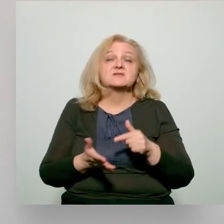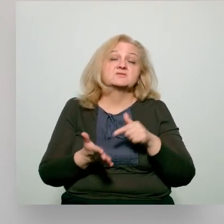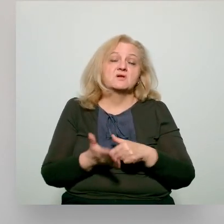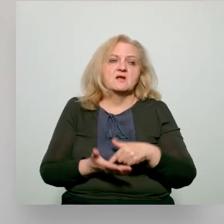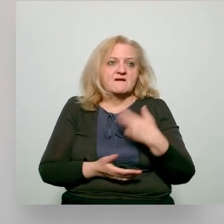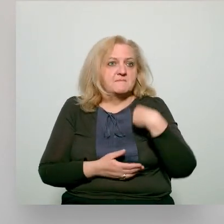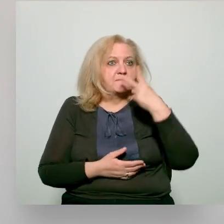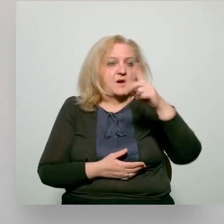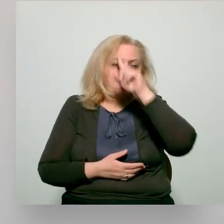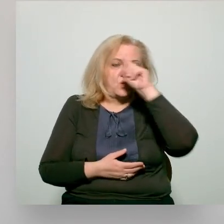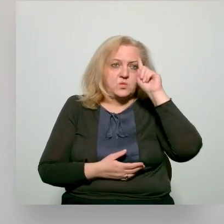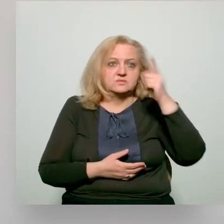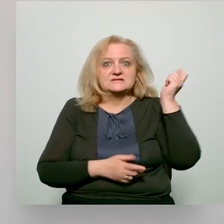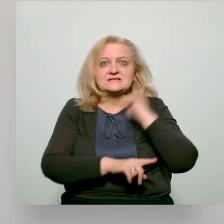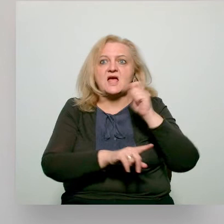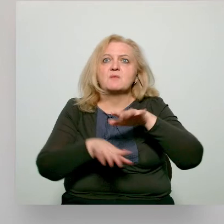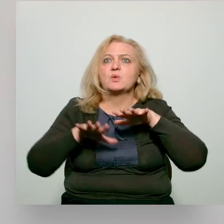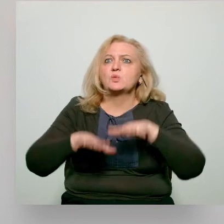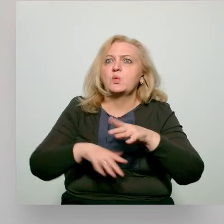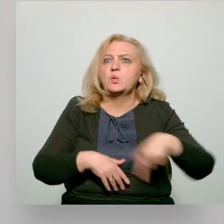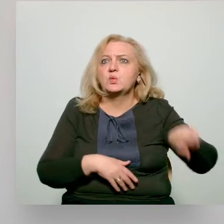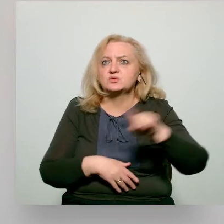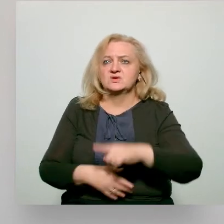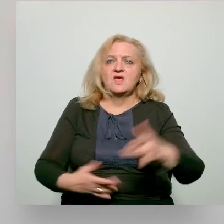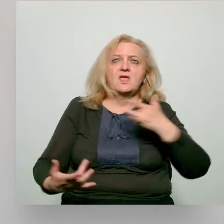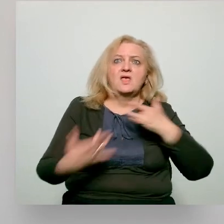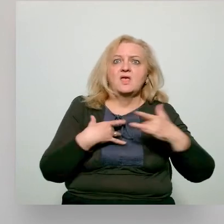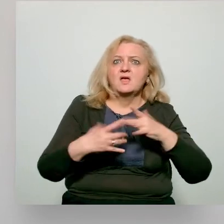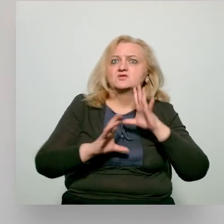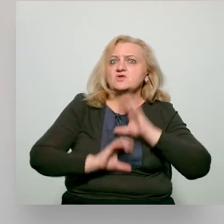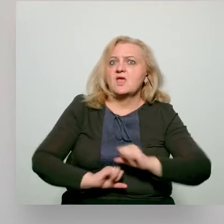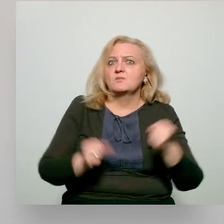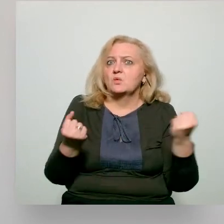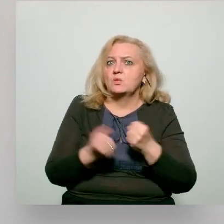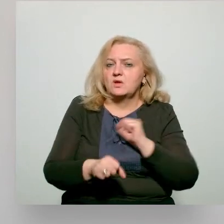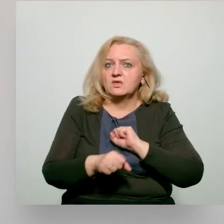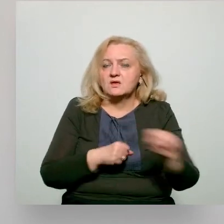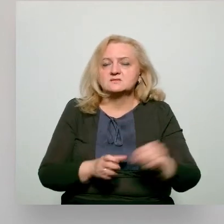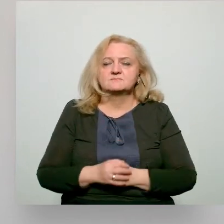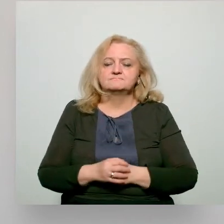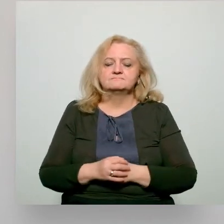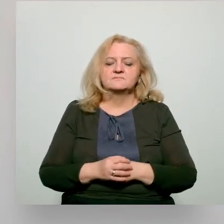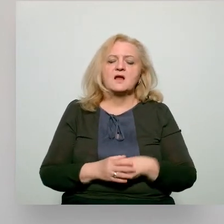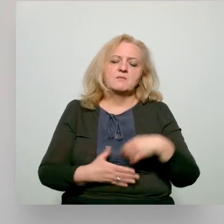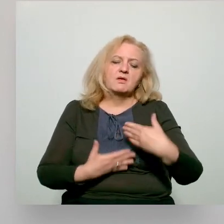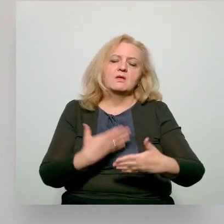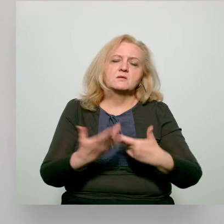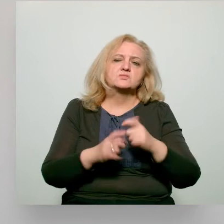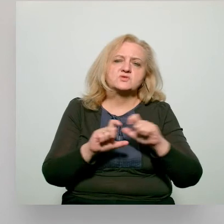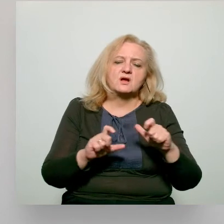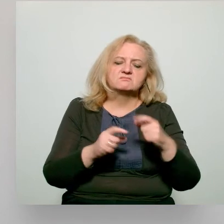cierpią, ale to wszystko też się zmienia z czasem i przychodzi uświadomienie tego,